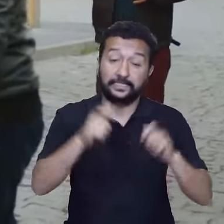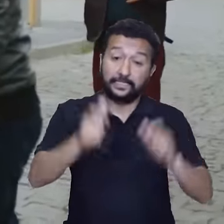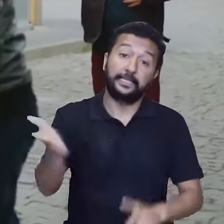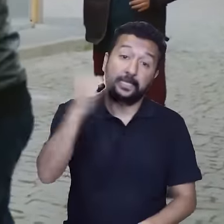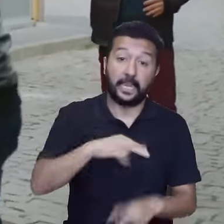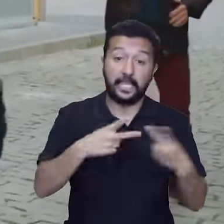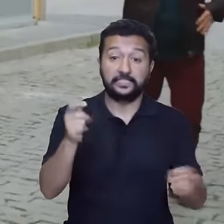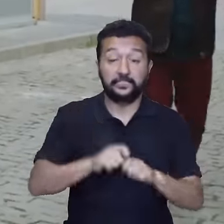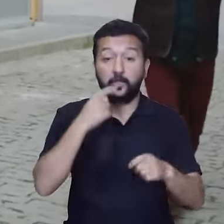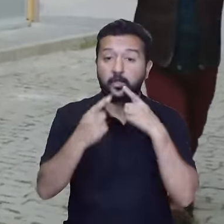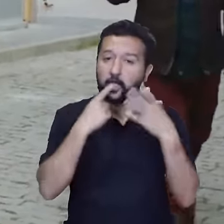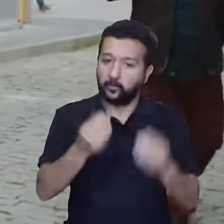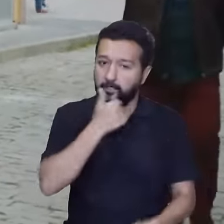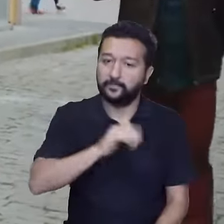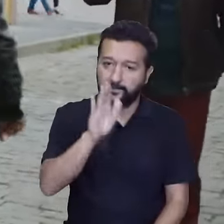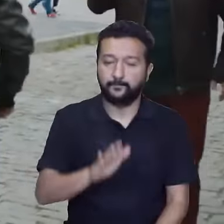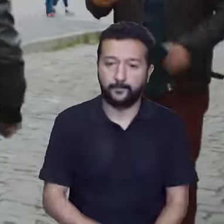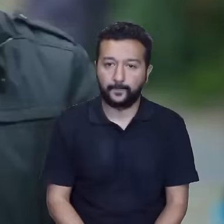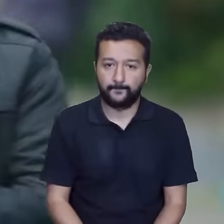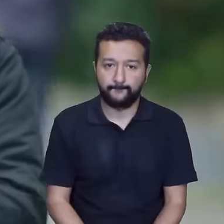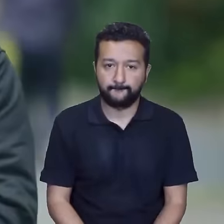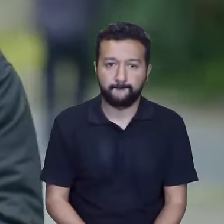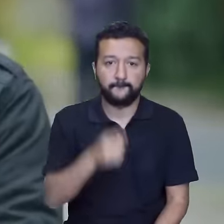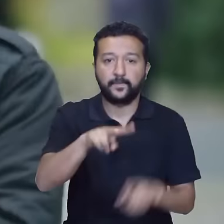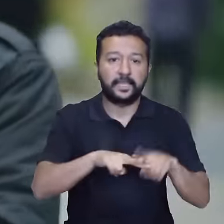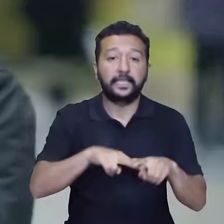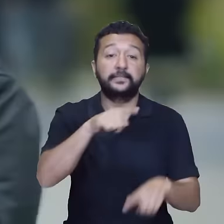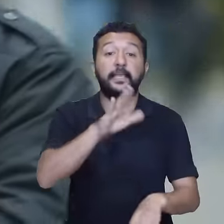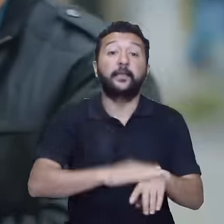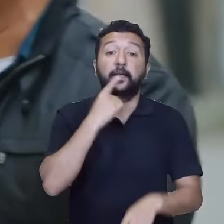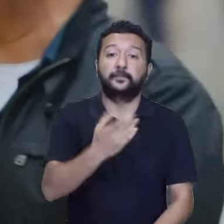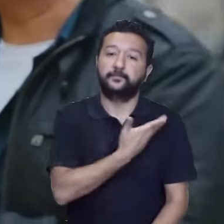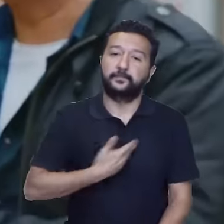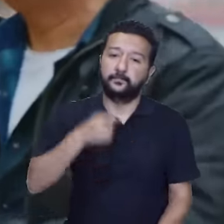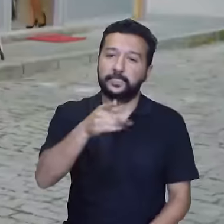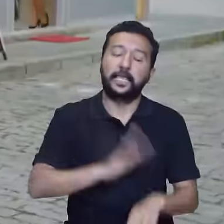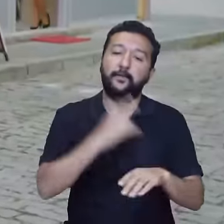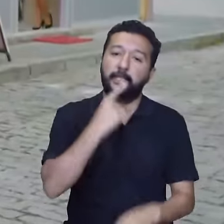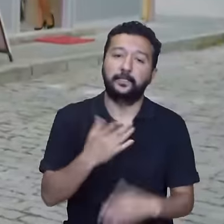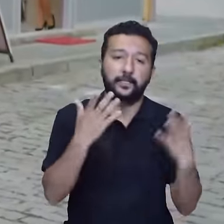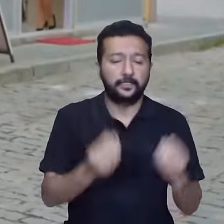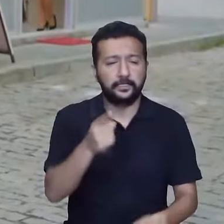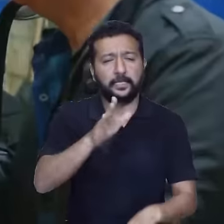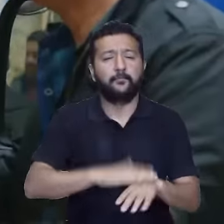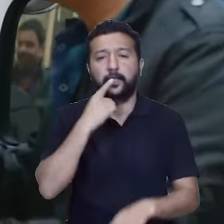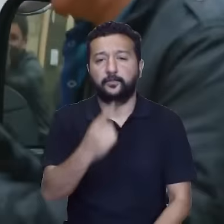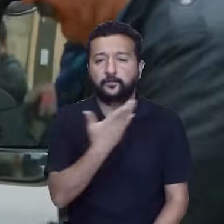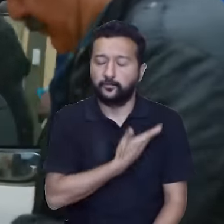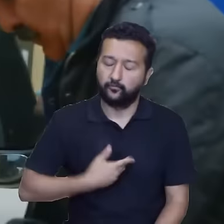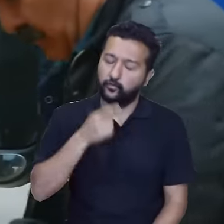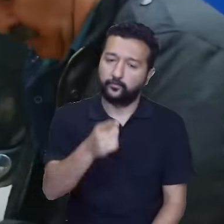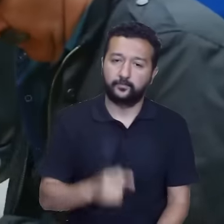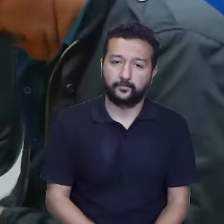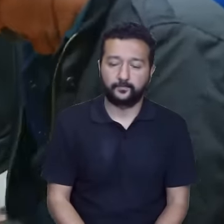gel. Açılış işini konuşacağım. Tamam abi, tamam, tamam. Ayşen yapma bunu bana. Gözünü seveyim yapma. Ayşen etme, eyleme. Ne